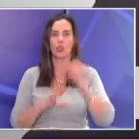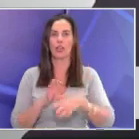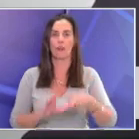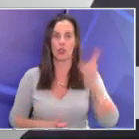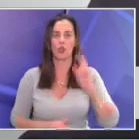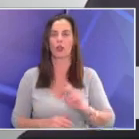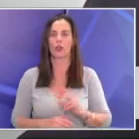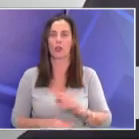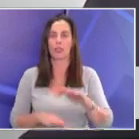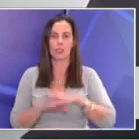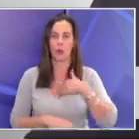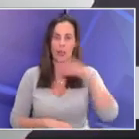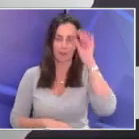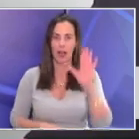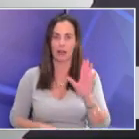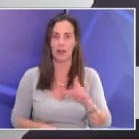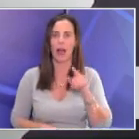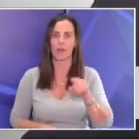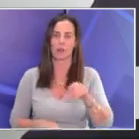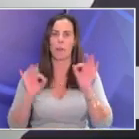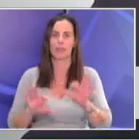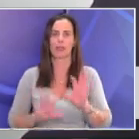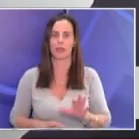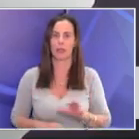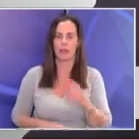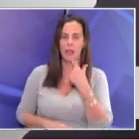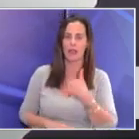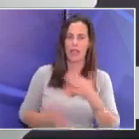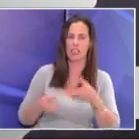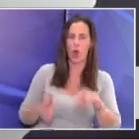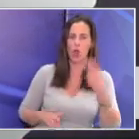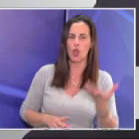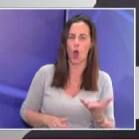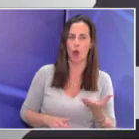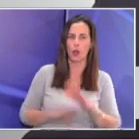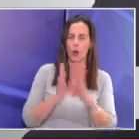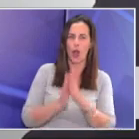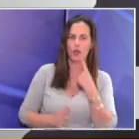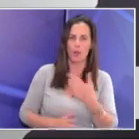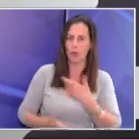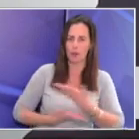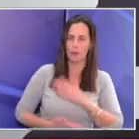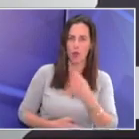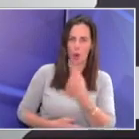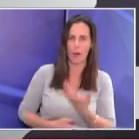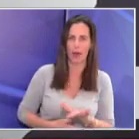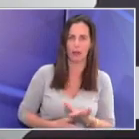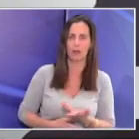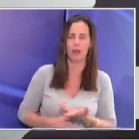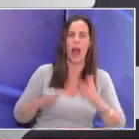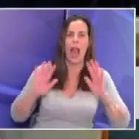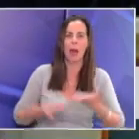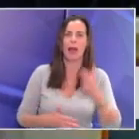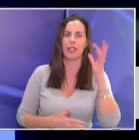תורמת יותר. יסלחו לי הגברים, אבל זו המציאות. אז תגידי לי רגע, איך זה יכול להיות אחרי כל מה שאת אומרת, ואני מקבל מה שאת אומרת. אני חושבת...